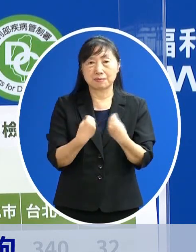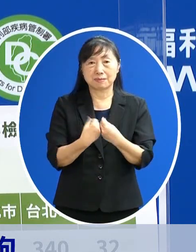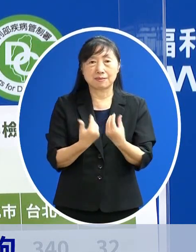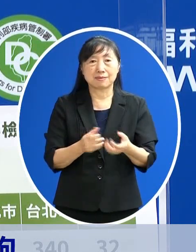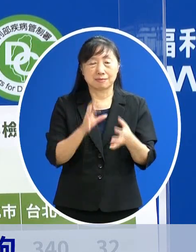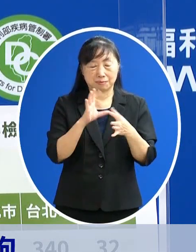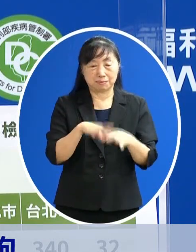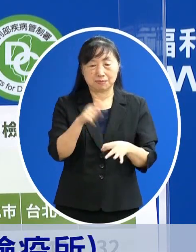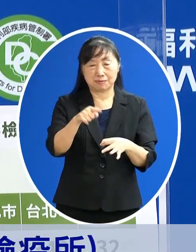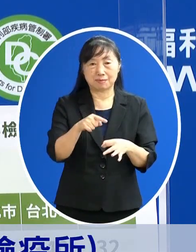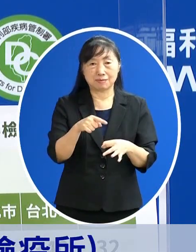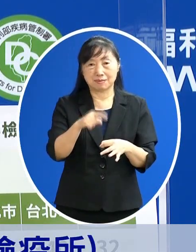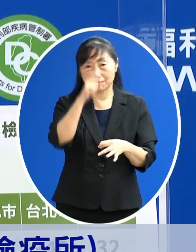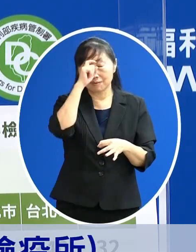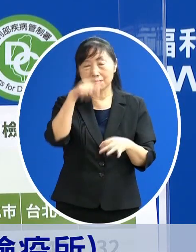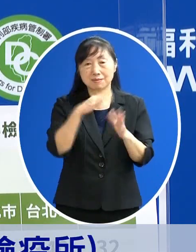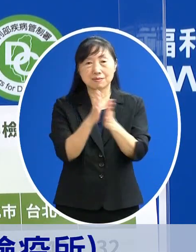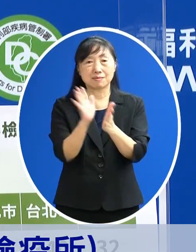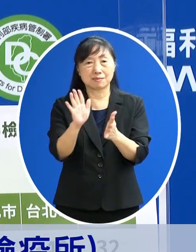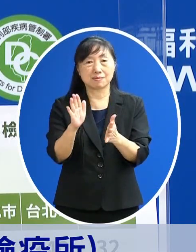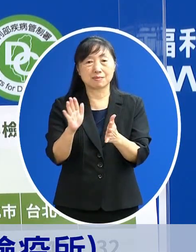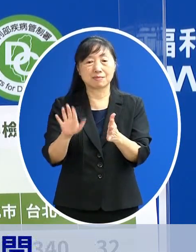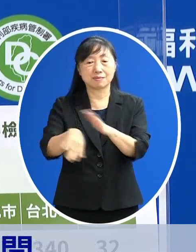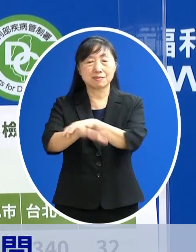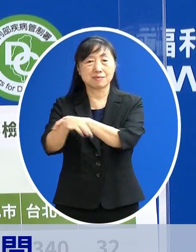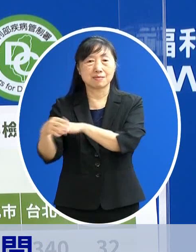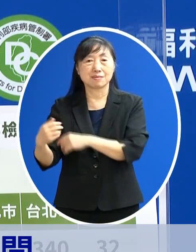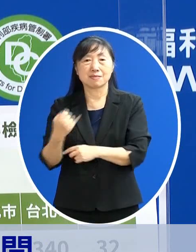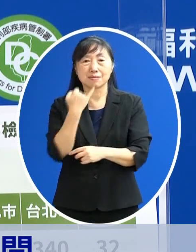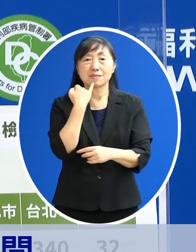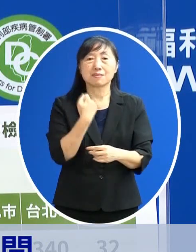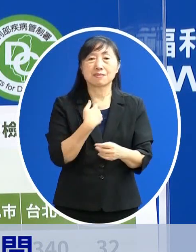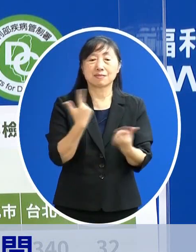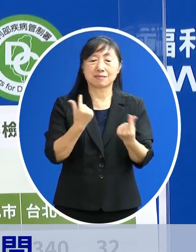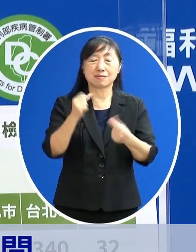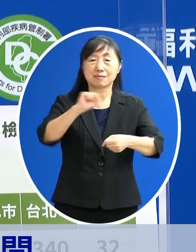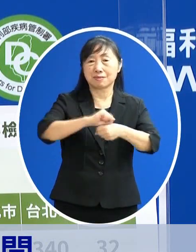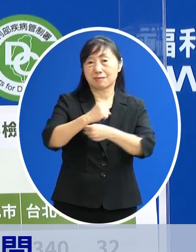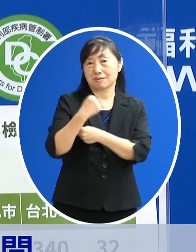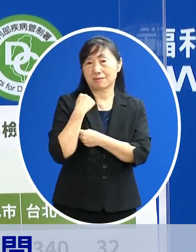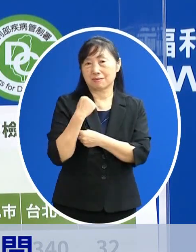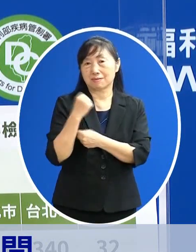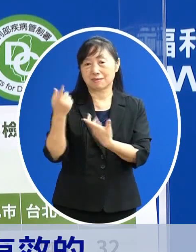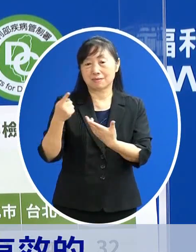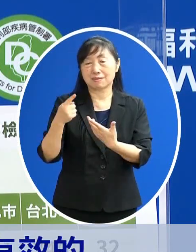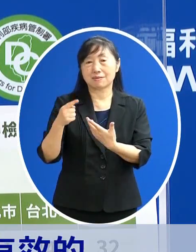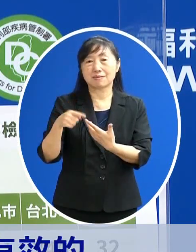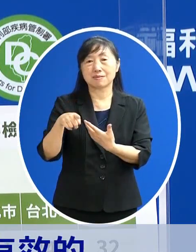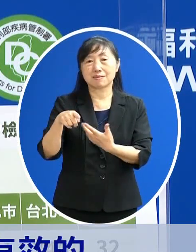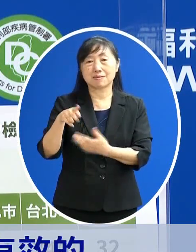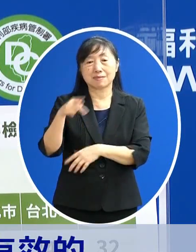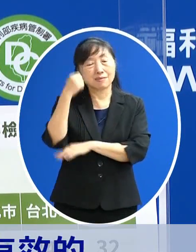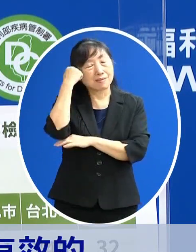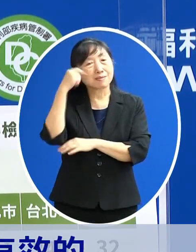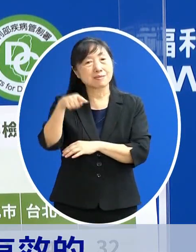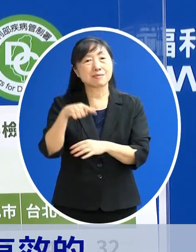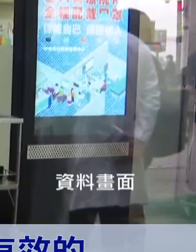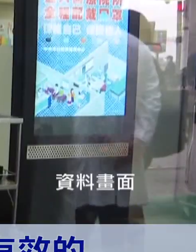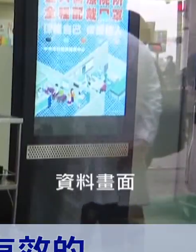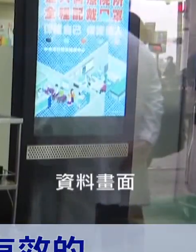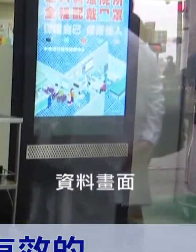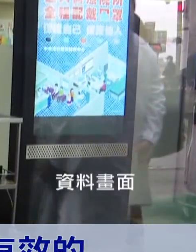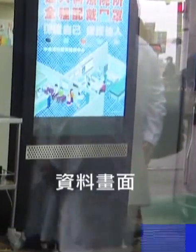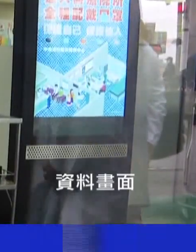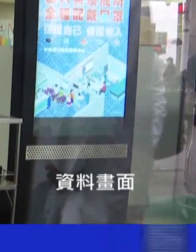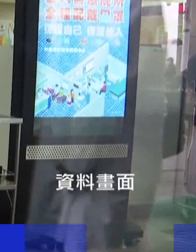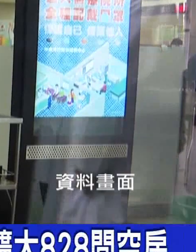也许我们就能够在这加强版的地方就能够哈多有一些 space。那这样对于社区的防护是有效的。